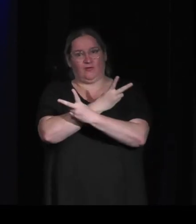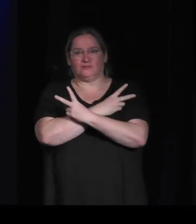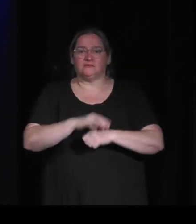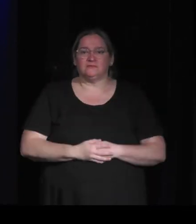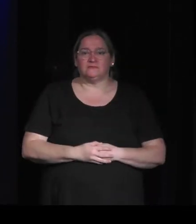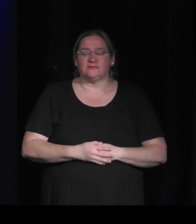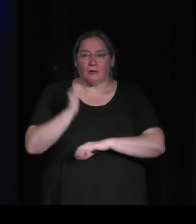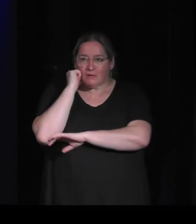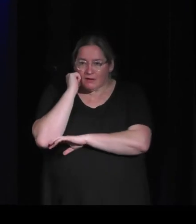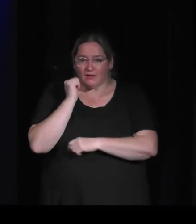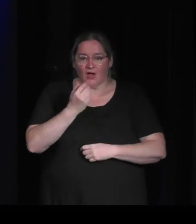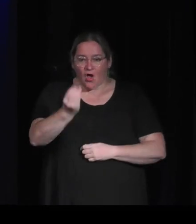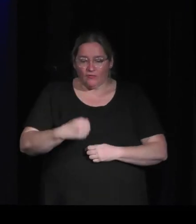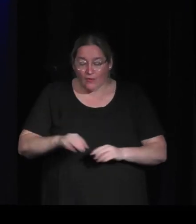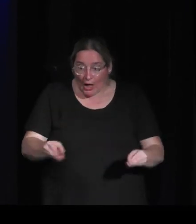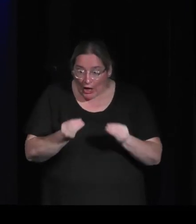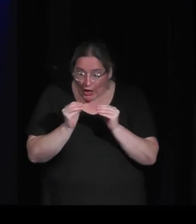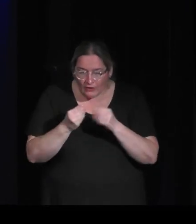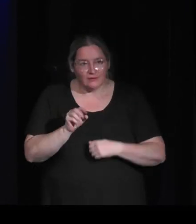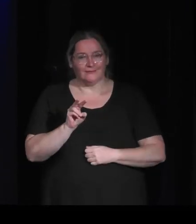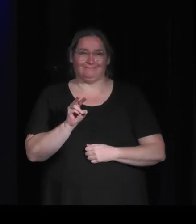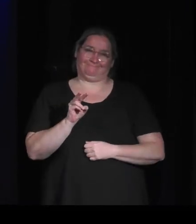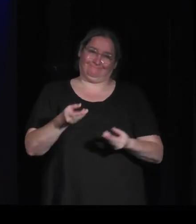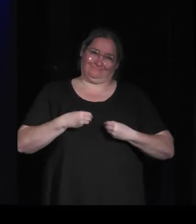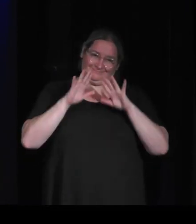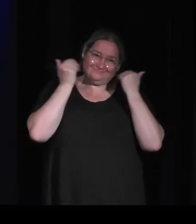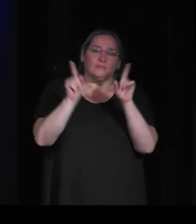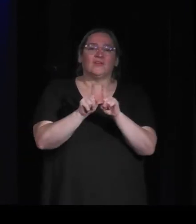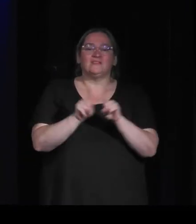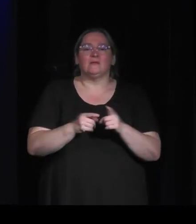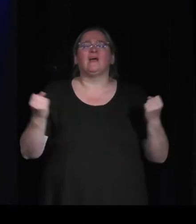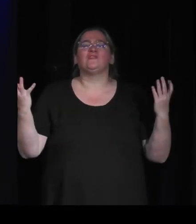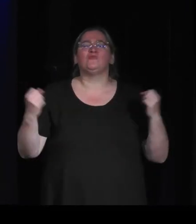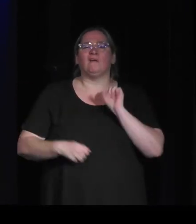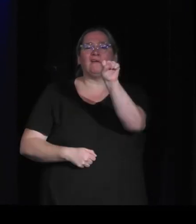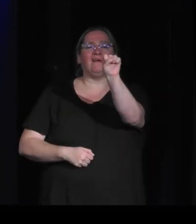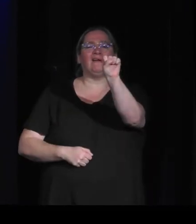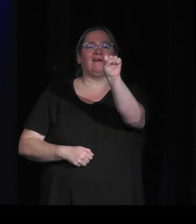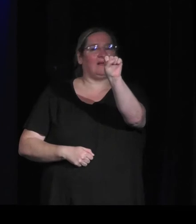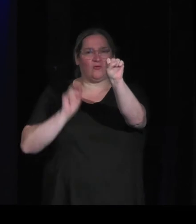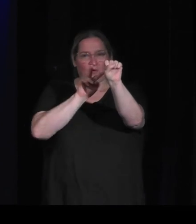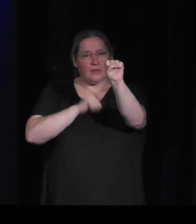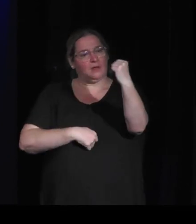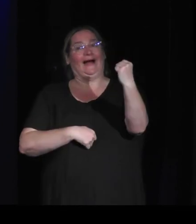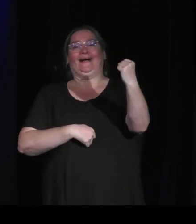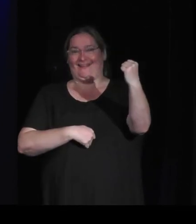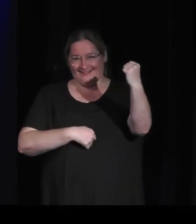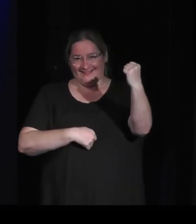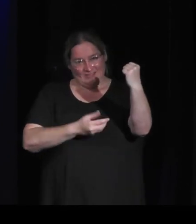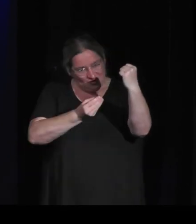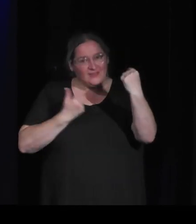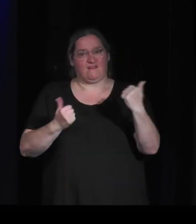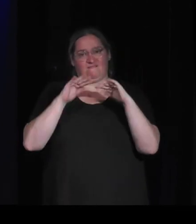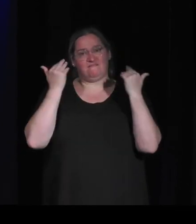épatés par un truc qu'ils ont devant eux sauf que dans le jeu on est tout le temps derrière et moi ça me personnellement moi ça me frustre peut-être